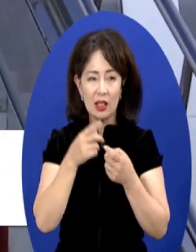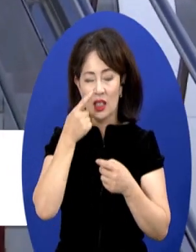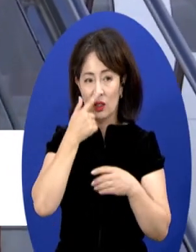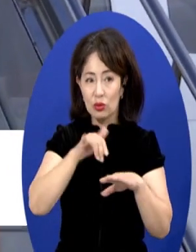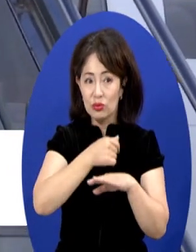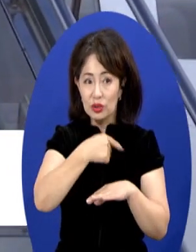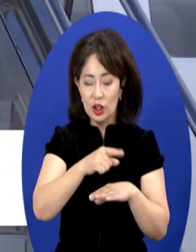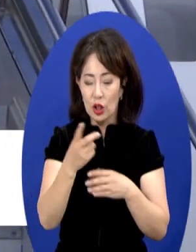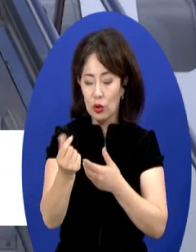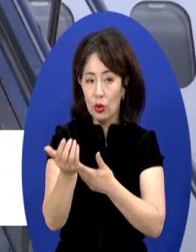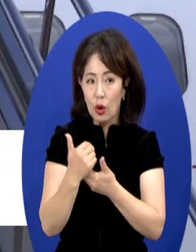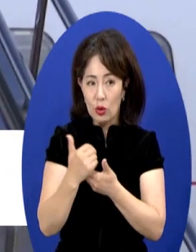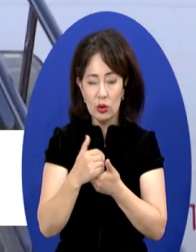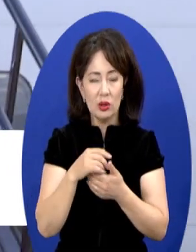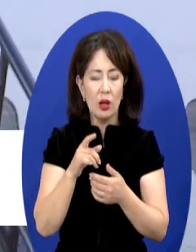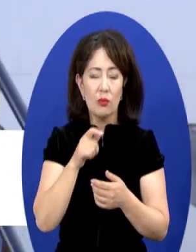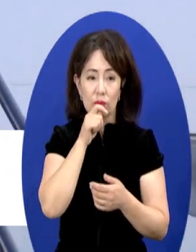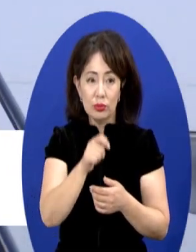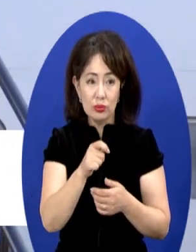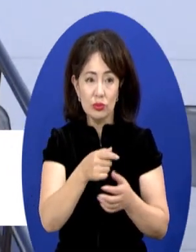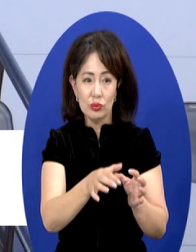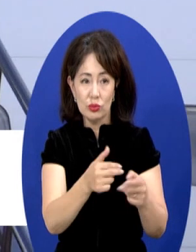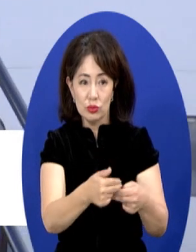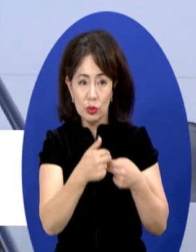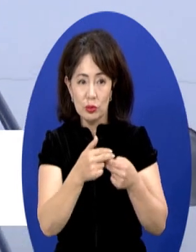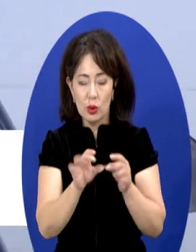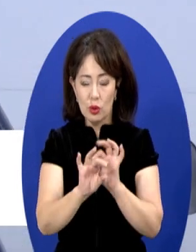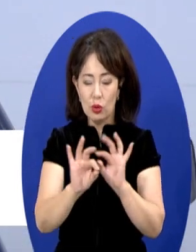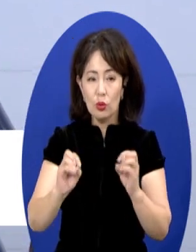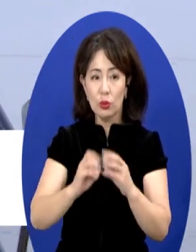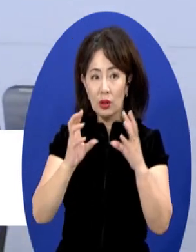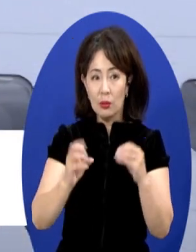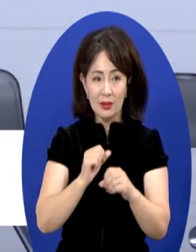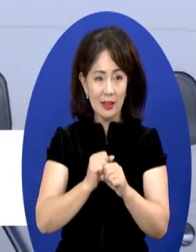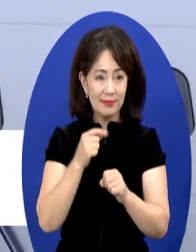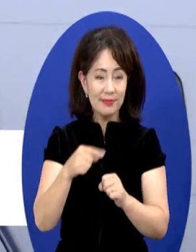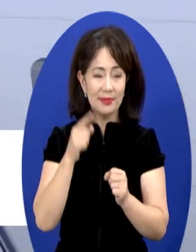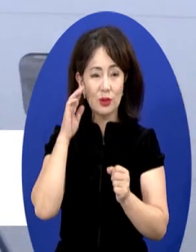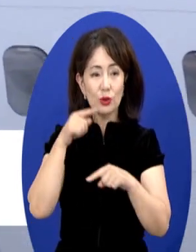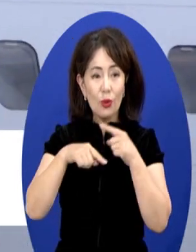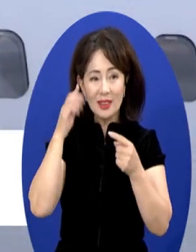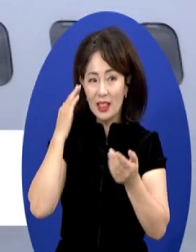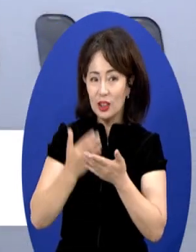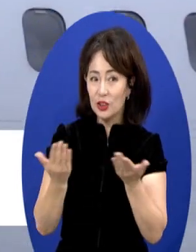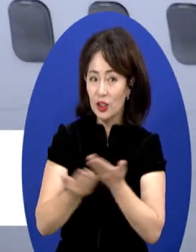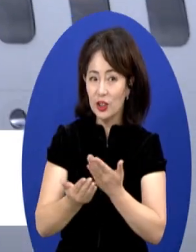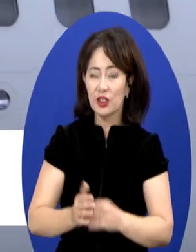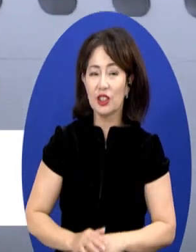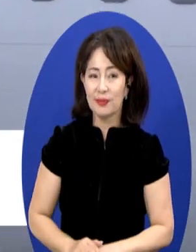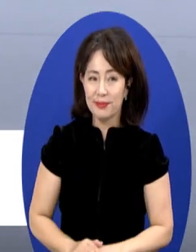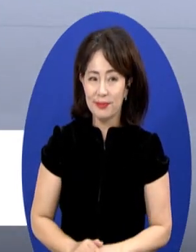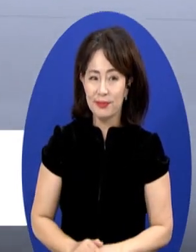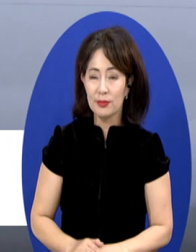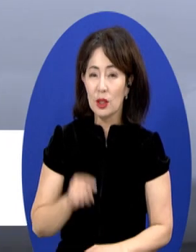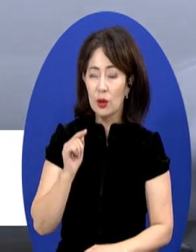ард улсын хөрөнгө оруулалт буцалтгүй тусламжаар өрнж байгаа томоохон бүтээн байгуулалтын асуудлаар санал солилцлоо.